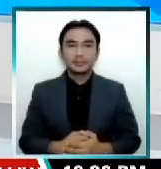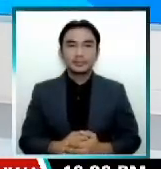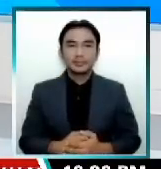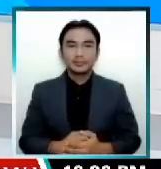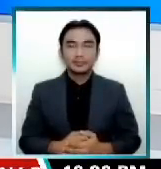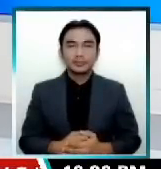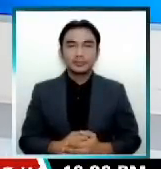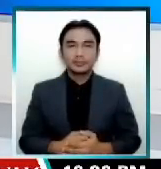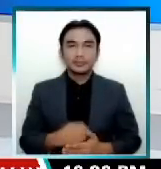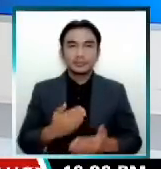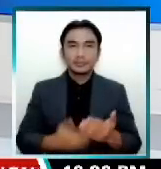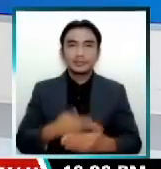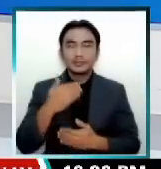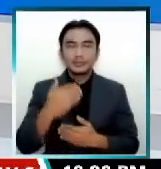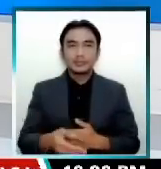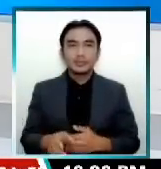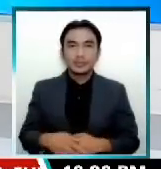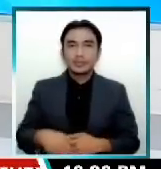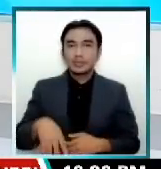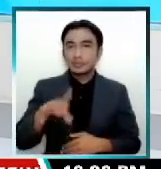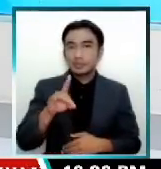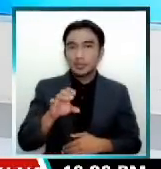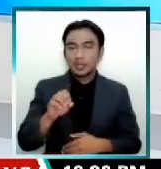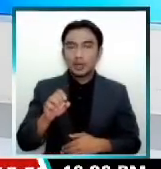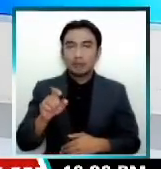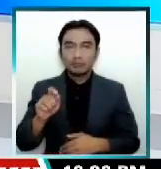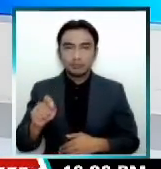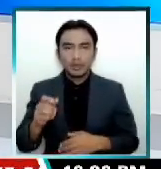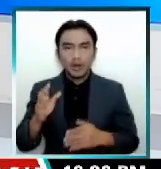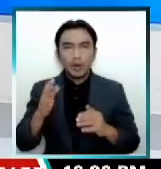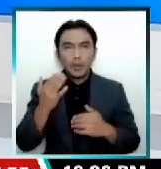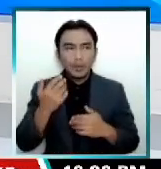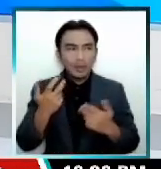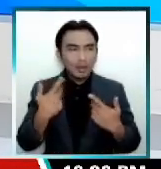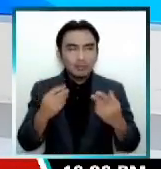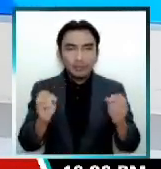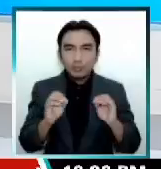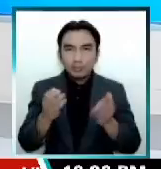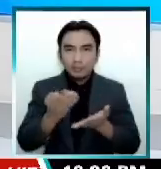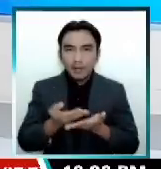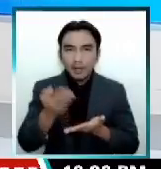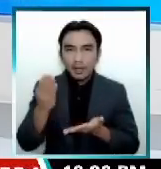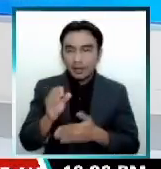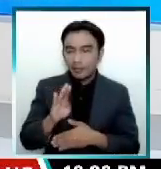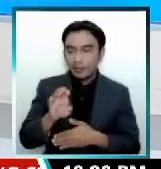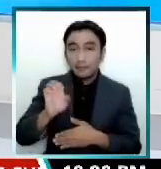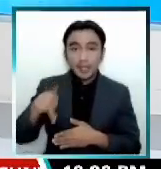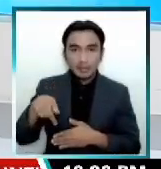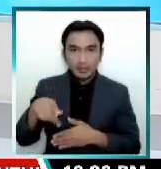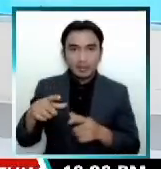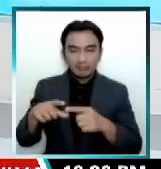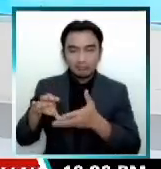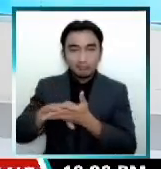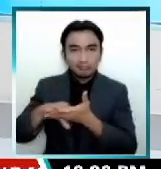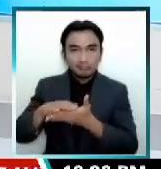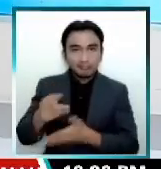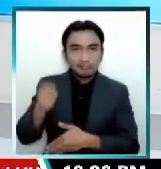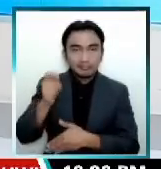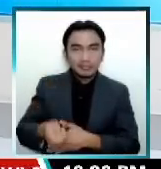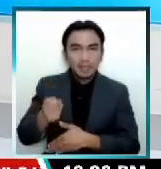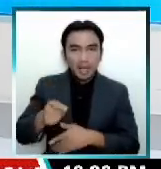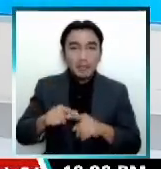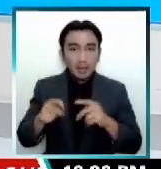Pinagpapaliwanag ang Department of Transportation kung bakit halos walang mabiling beep card sa mga istasyon ng tren pero may mga nabibili